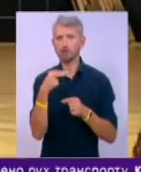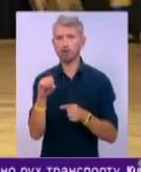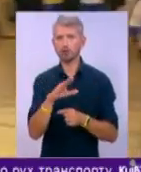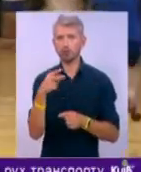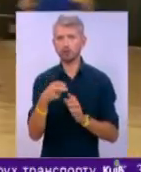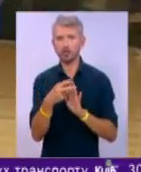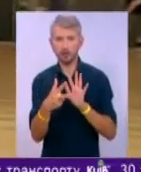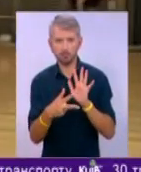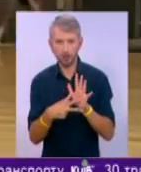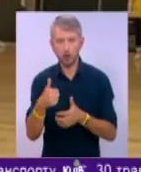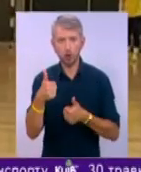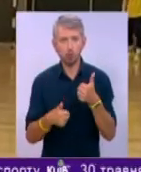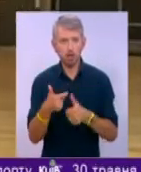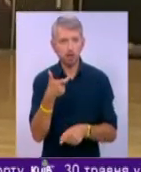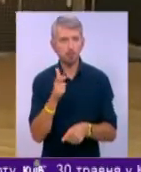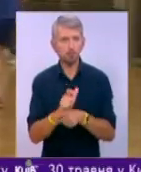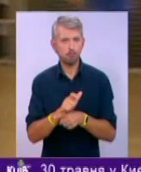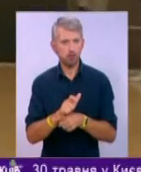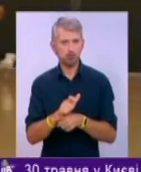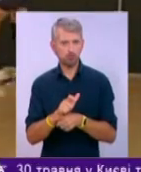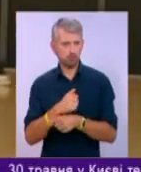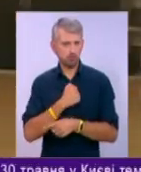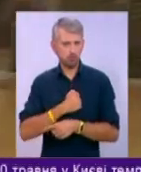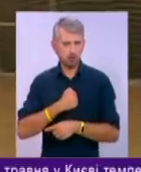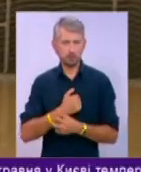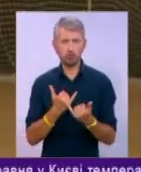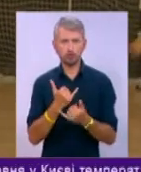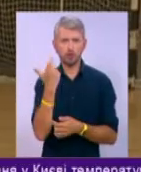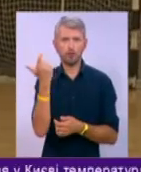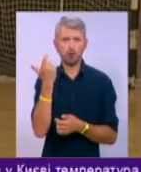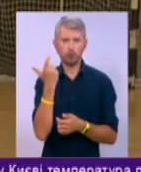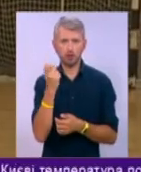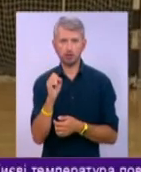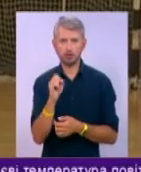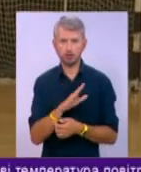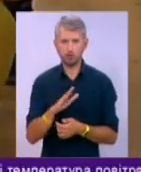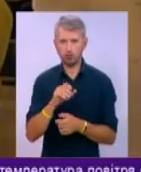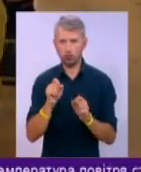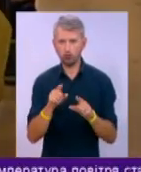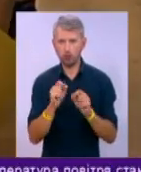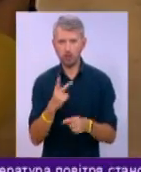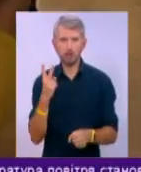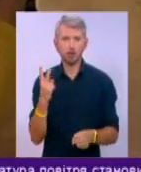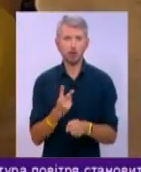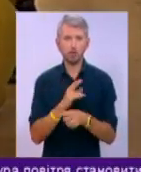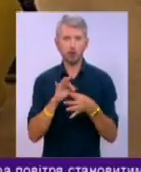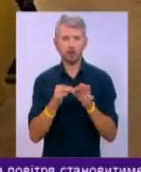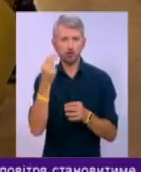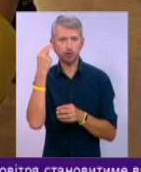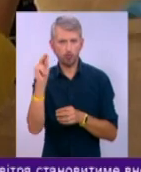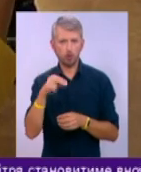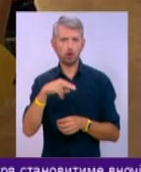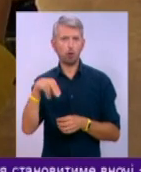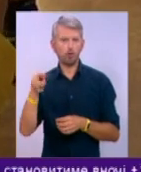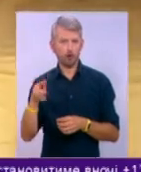Європи 2018. Суперниці більш ніж грізні – чинні володарки континентального золота, дворазові олімпійські чемпіонки